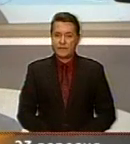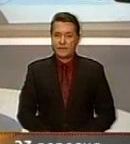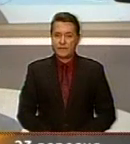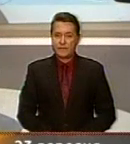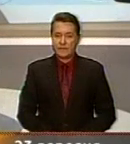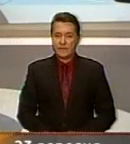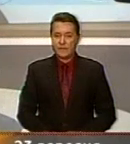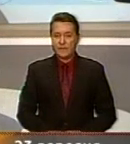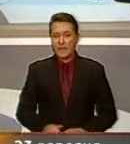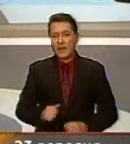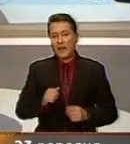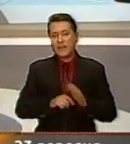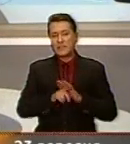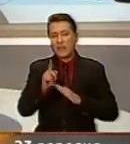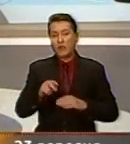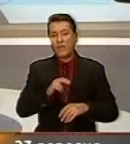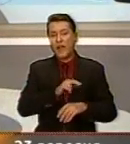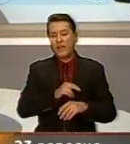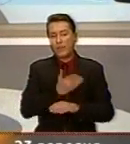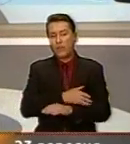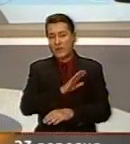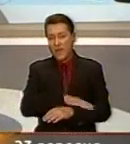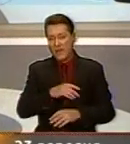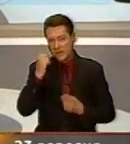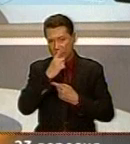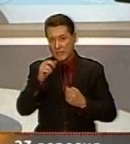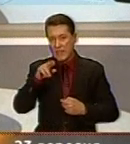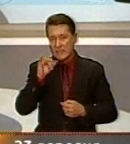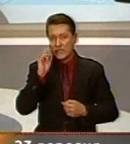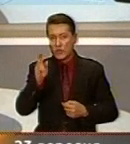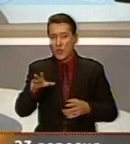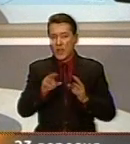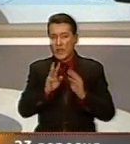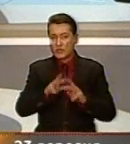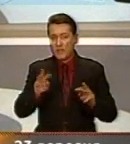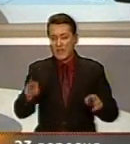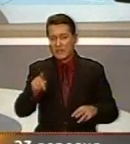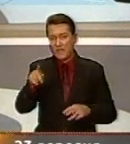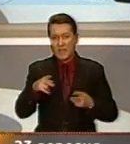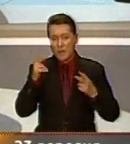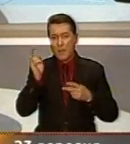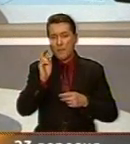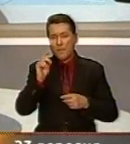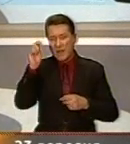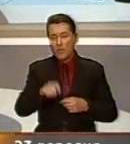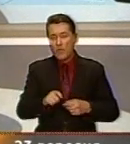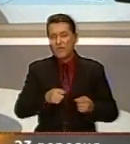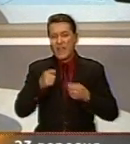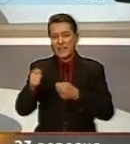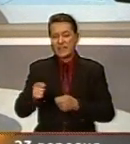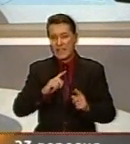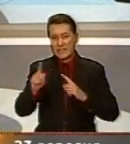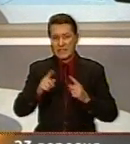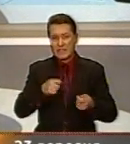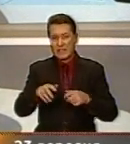Набір до поліції стартував у Полтаві. Про це оголосив Арсеній Яценюк. Разом із міністрами він прибув туди на виїзне засідання уряду,